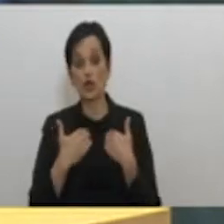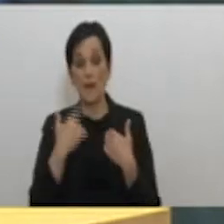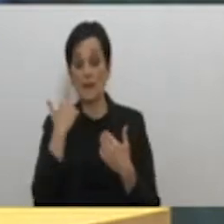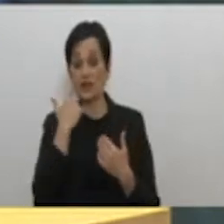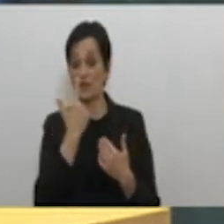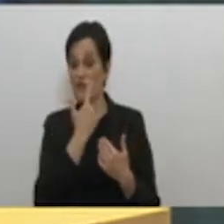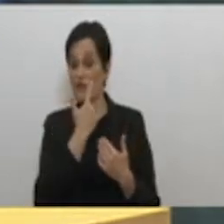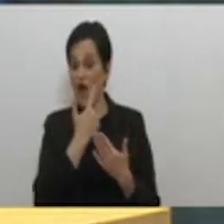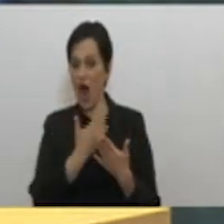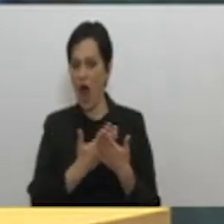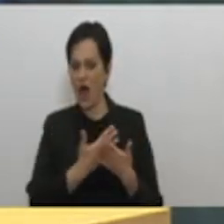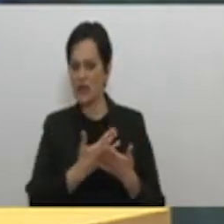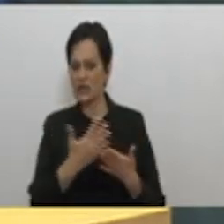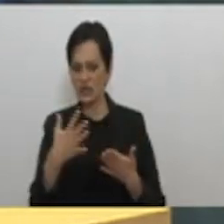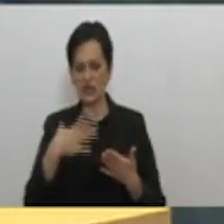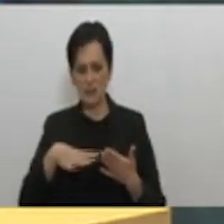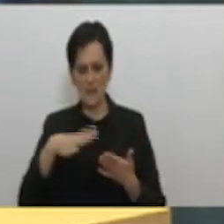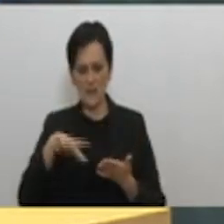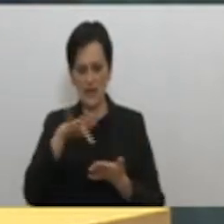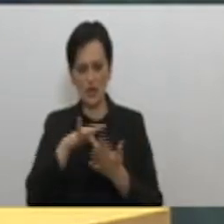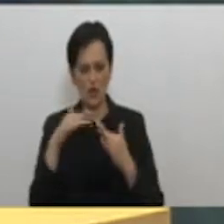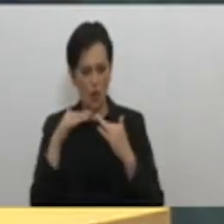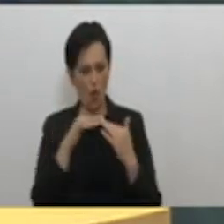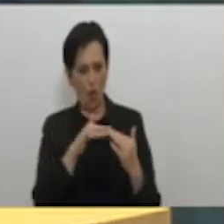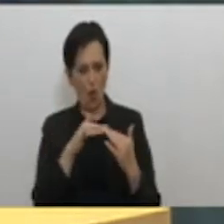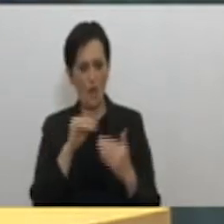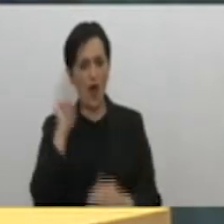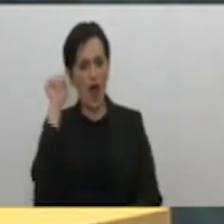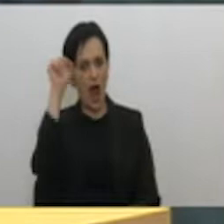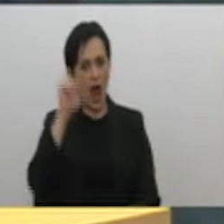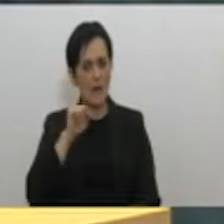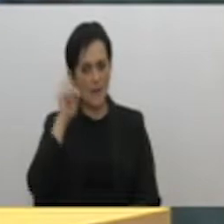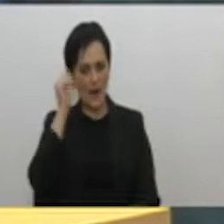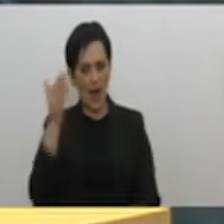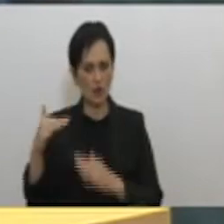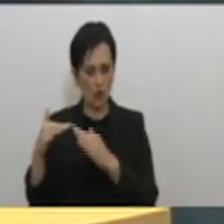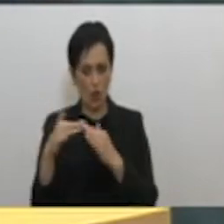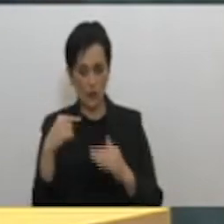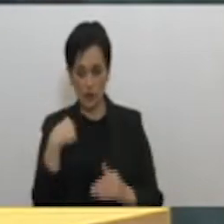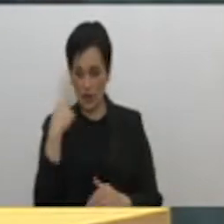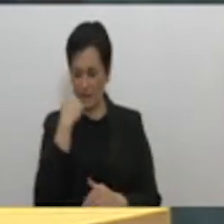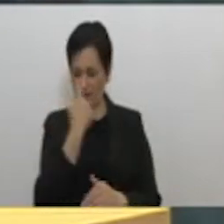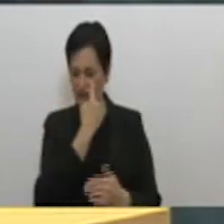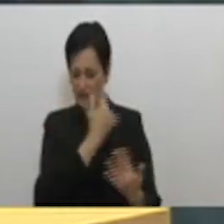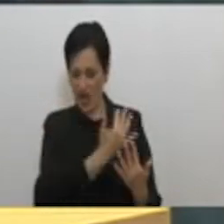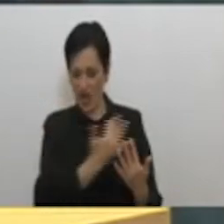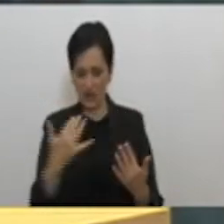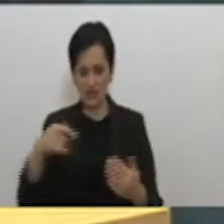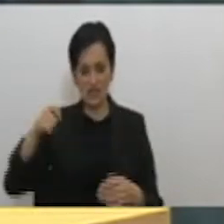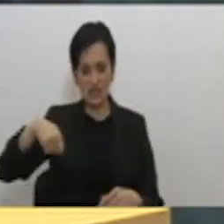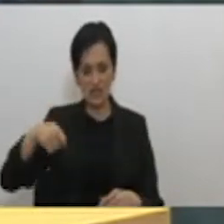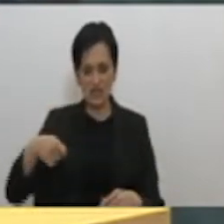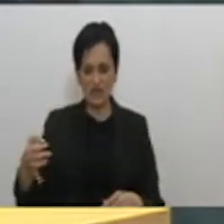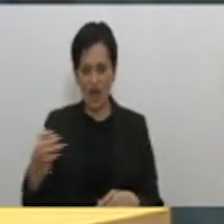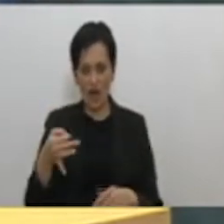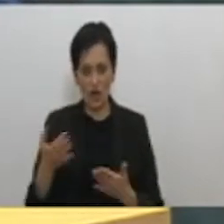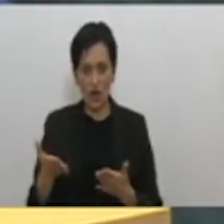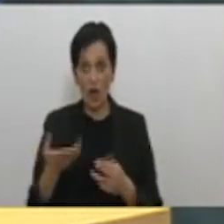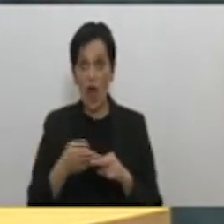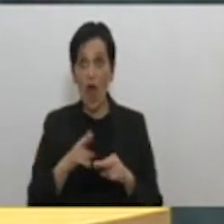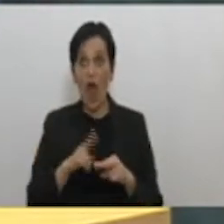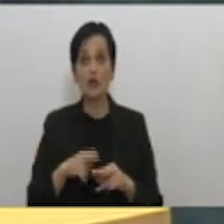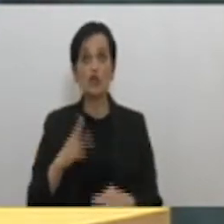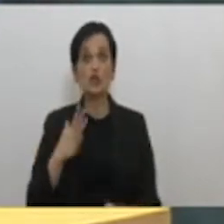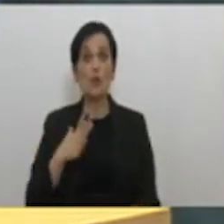გაიარა თბილისის ომმა, ჩემ თვალწინ გაიარა აფხაზეთში ომმა, ჩემ თვალწინ გაიარა ცხინვალის რეგიონში ყველა. ეს